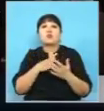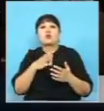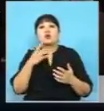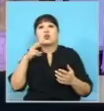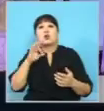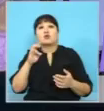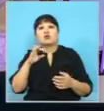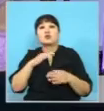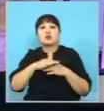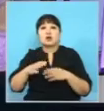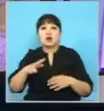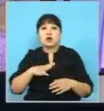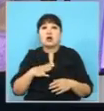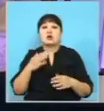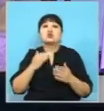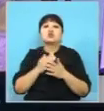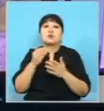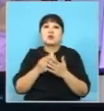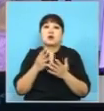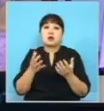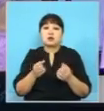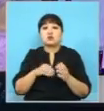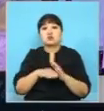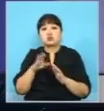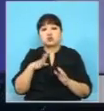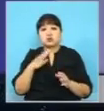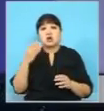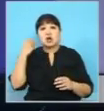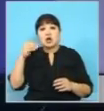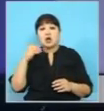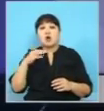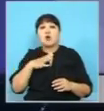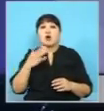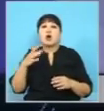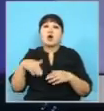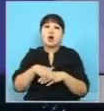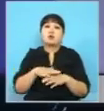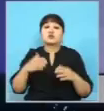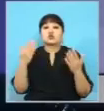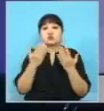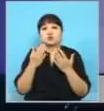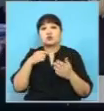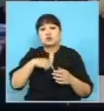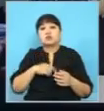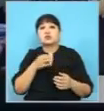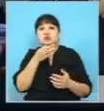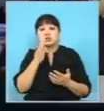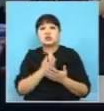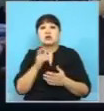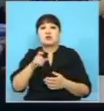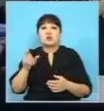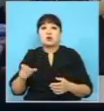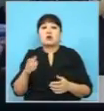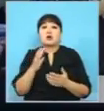Лондонда сахналанып, шетелдік көрерменнің жоғары бағасын алған үздік туынды. Ақтөбелік өнерсүйер қауымның да спектакль көңілінен шыққан. Оны